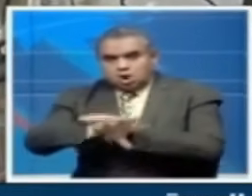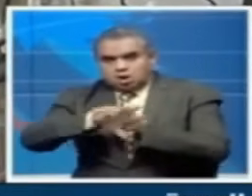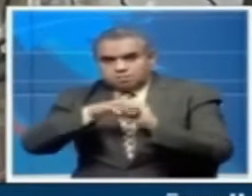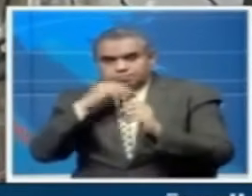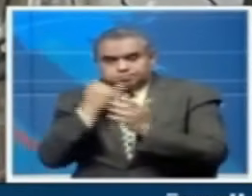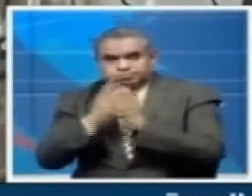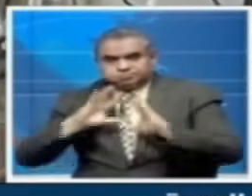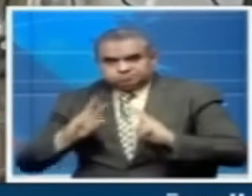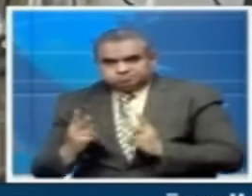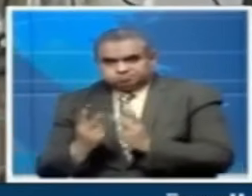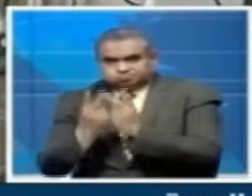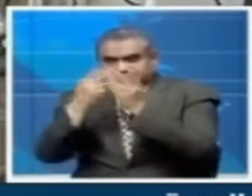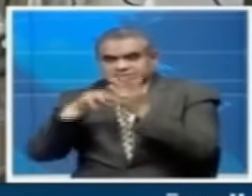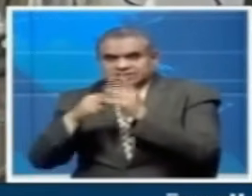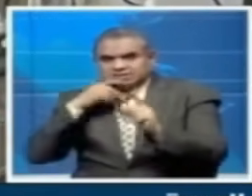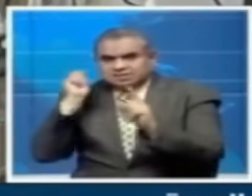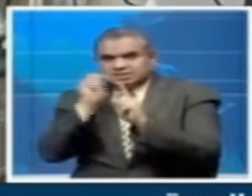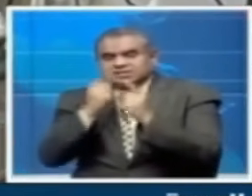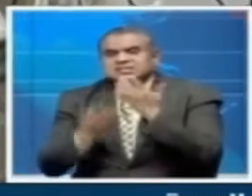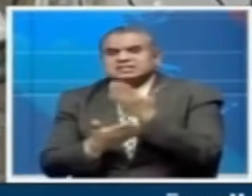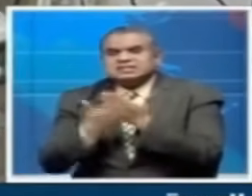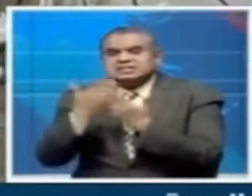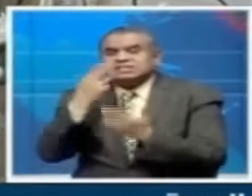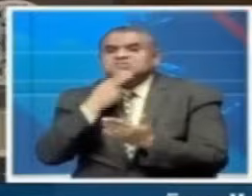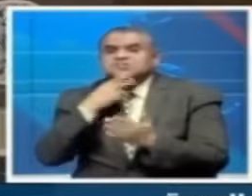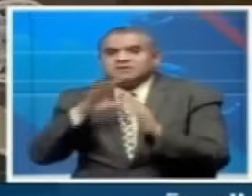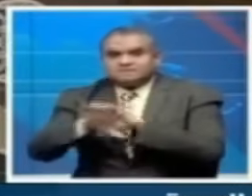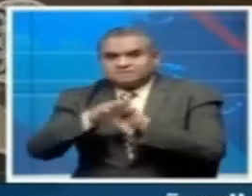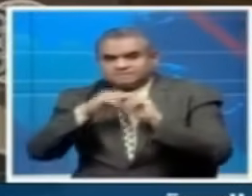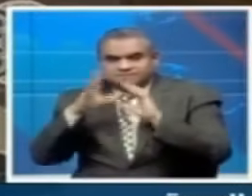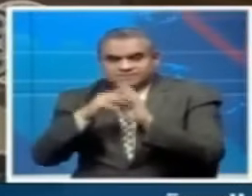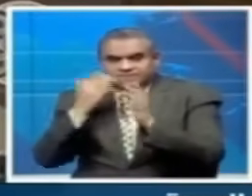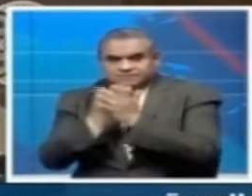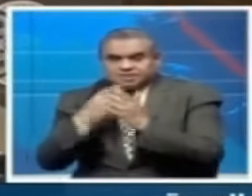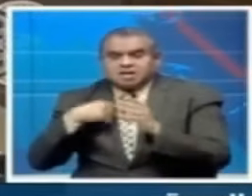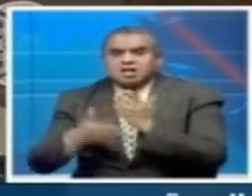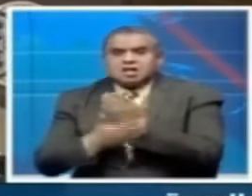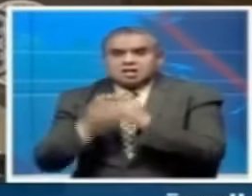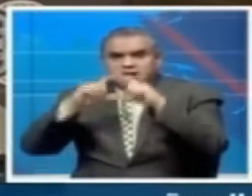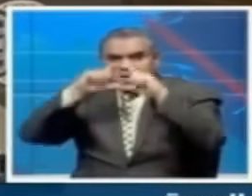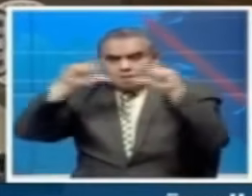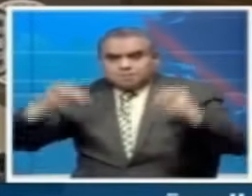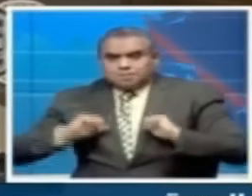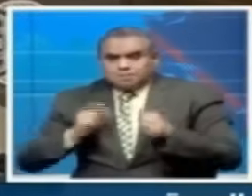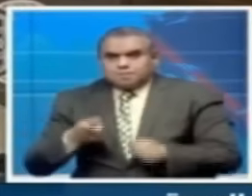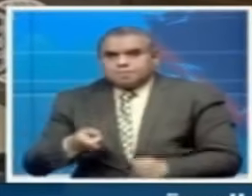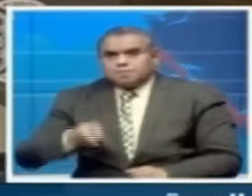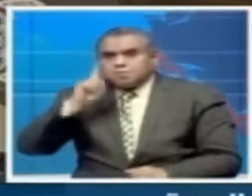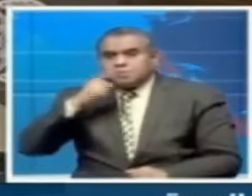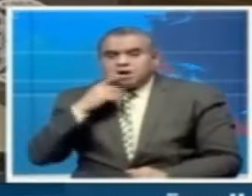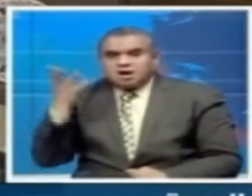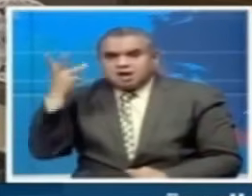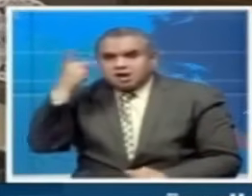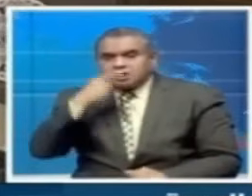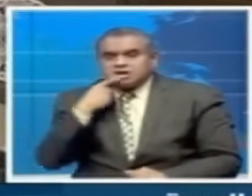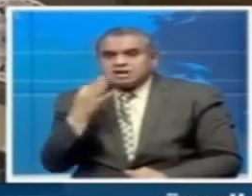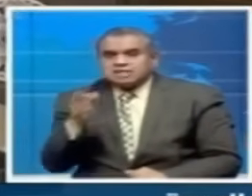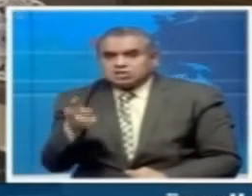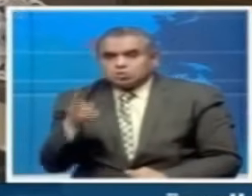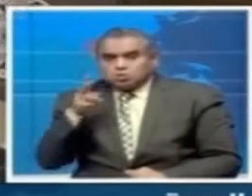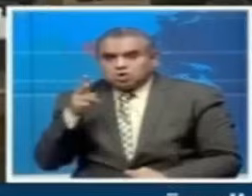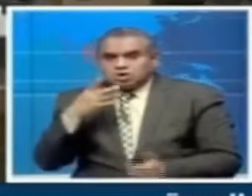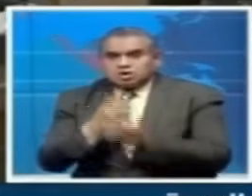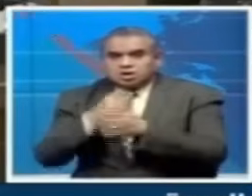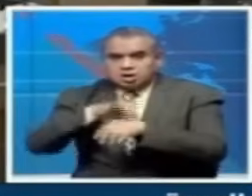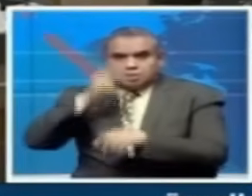وتطوير ورفع كفاءة البنية التحتية لها ضمن المرحلة الأولى من المبادرة بإجمالي 23